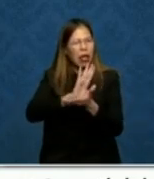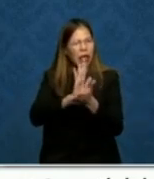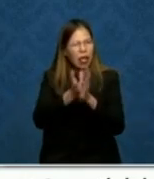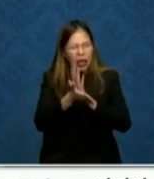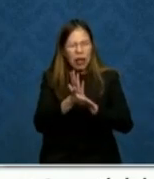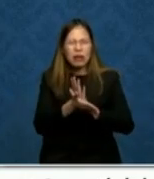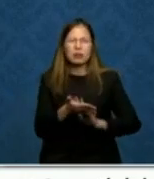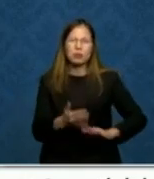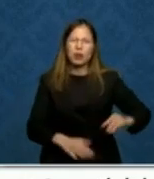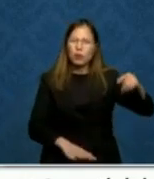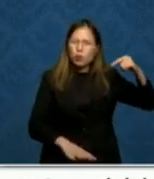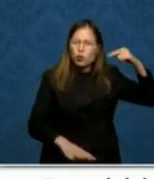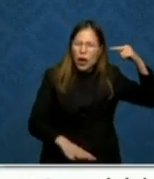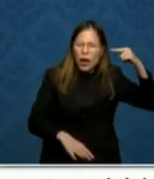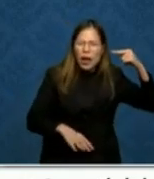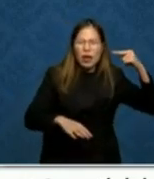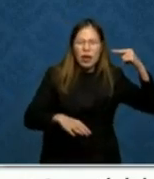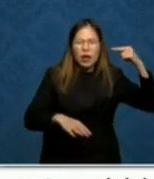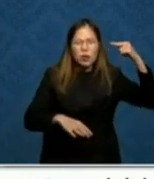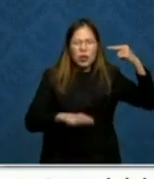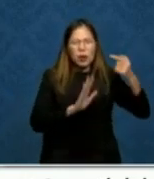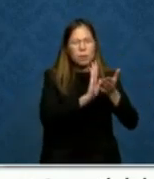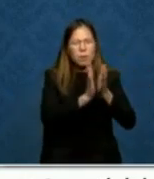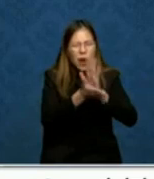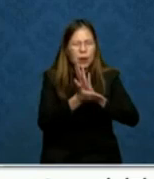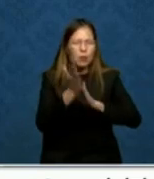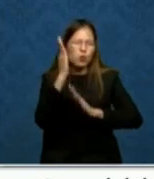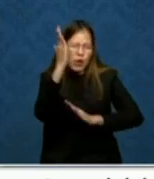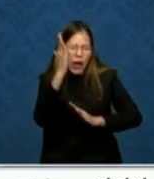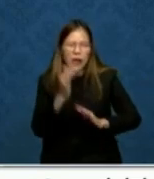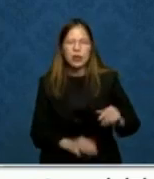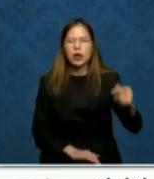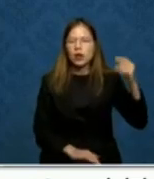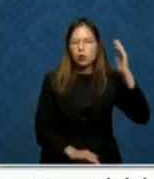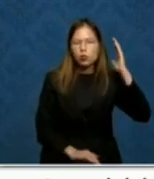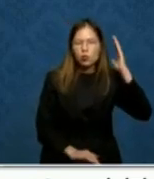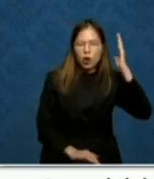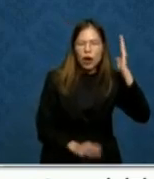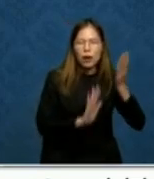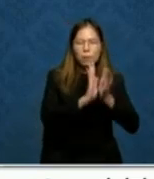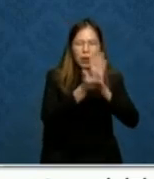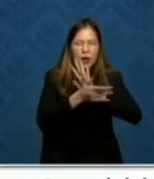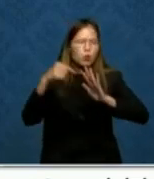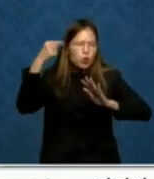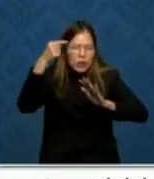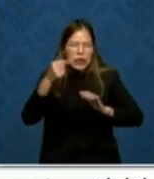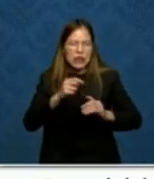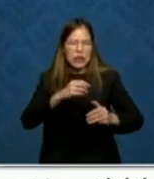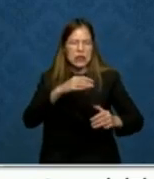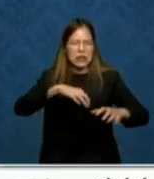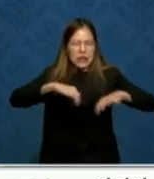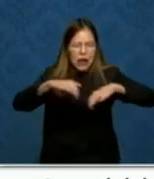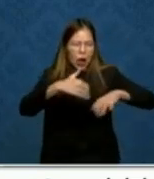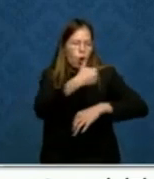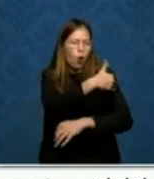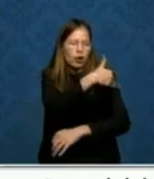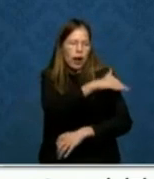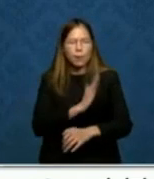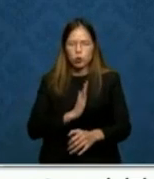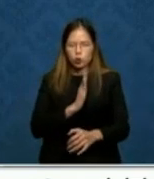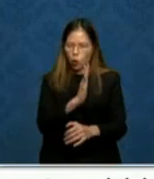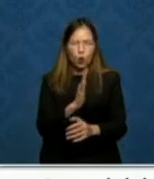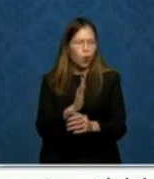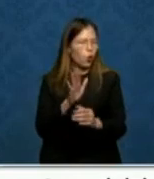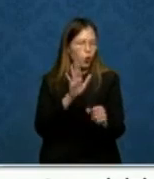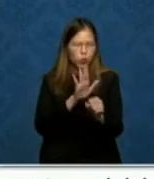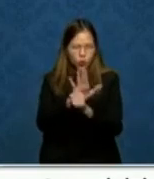ลงเพศแล้วเราก็ต้องดูแลตรงนั้นด้วยและต้องจัดสถานที่อาบน้ำห้องน้ำอย่างเหมาะสมและท้ายที่สุดท่านประธานครับก